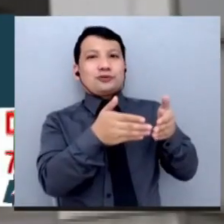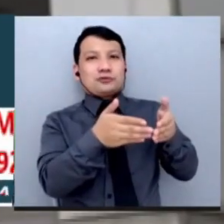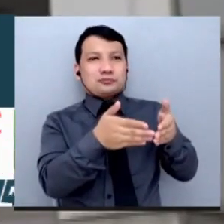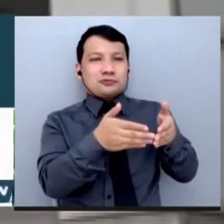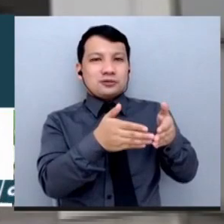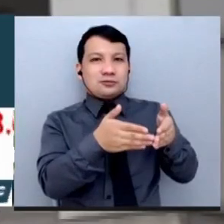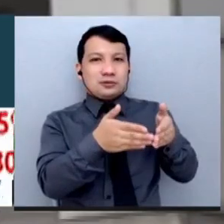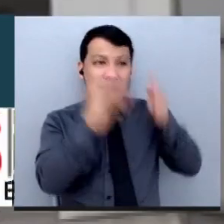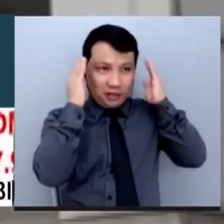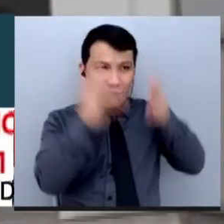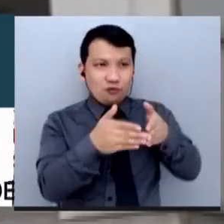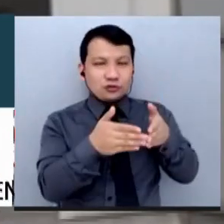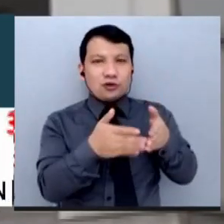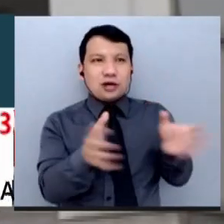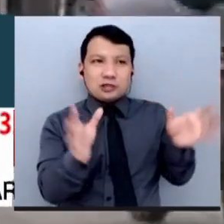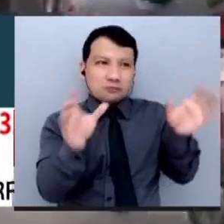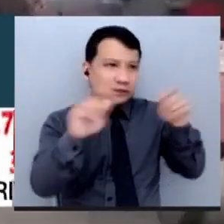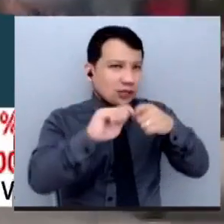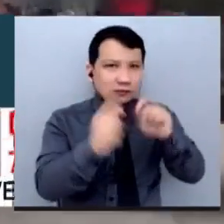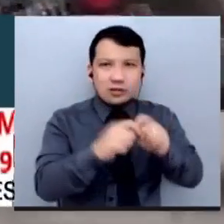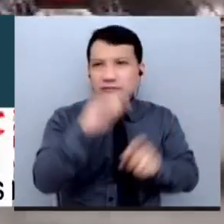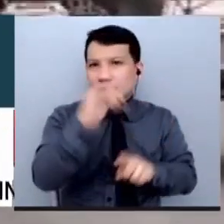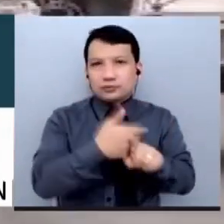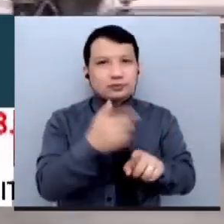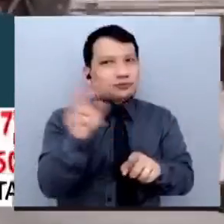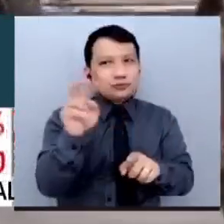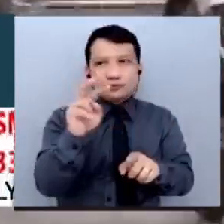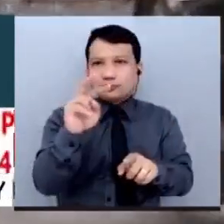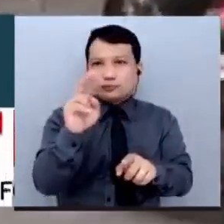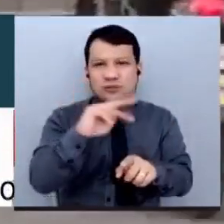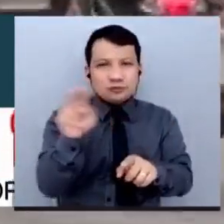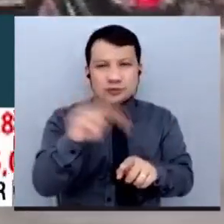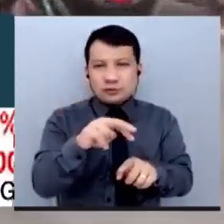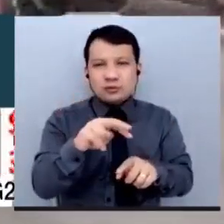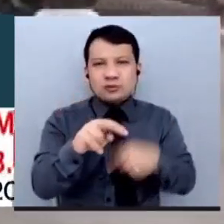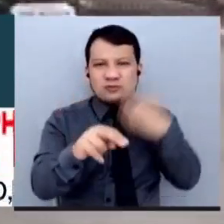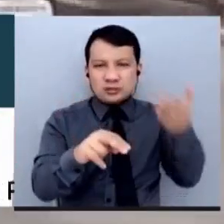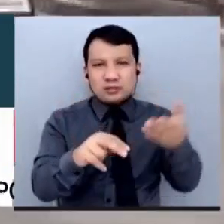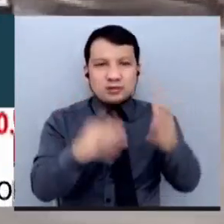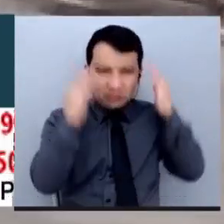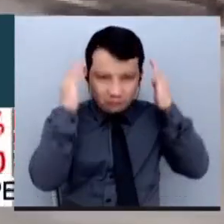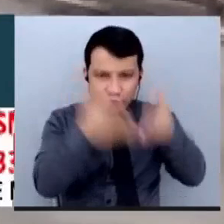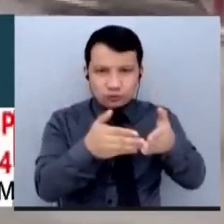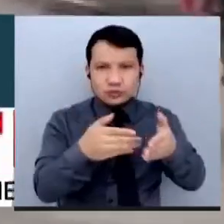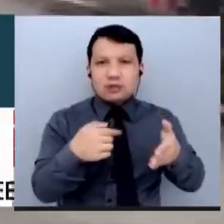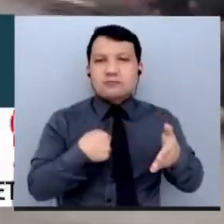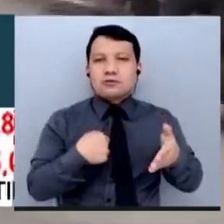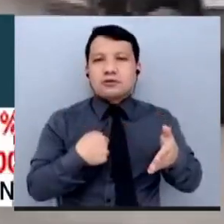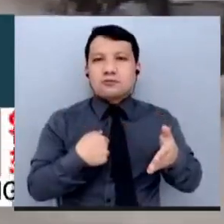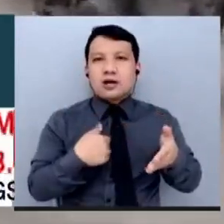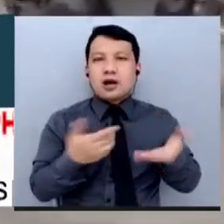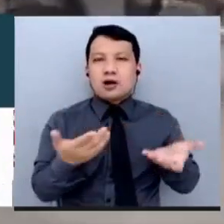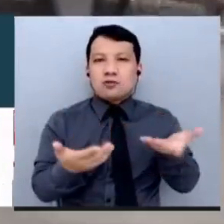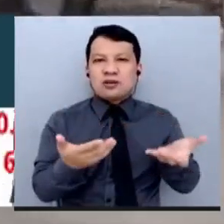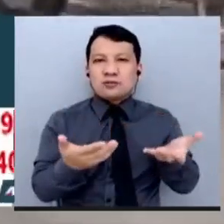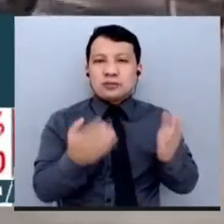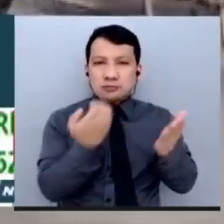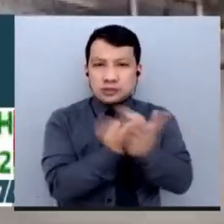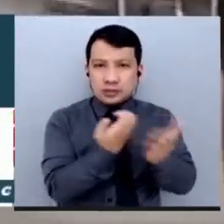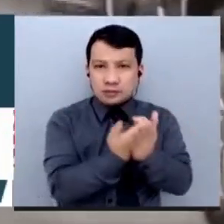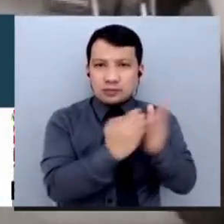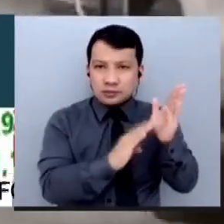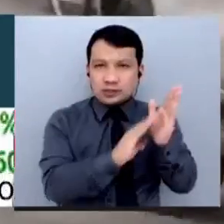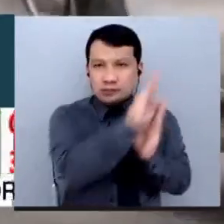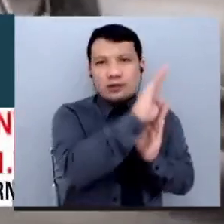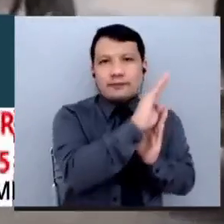the end of my term on June 2022 na talagang tutukan yung economic recovery because that is